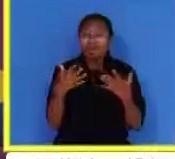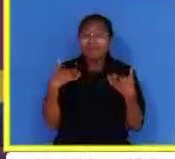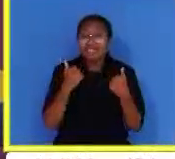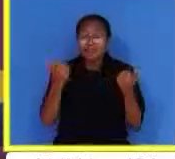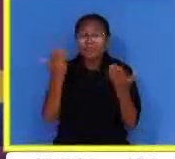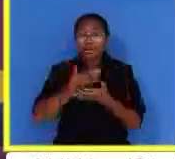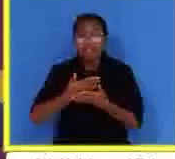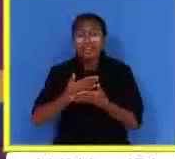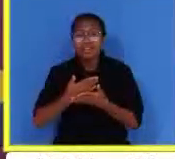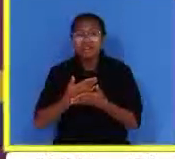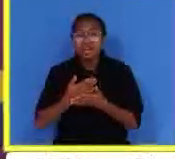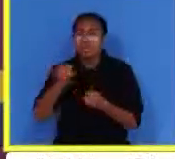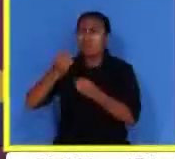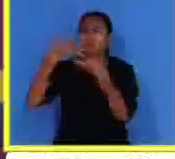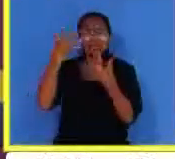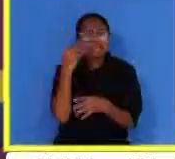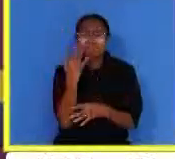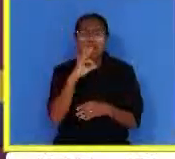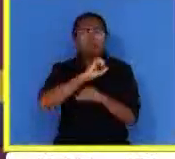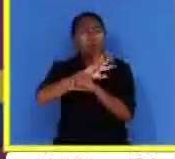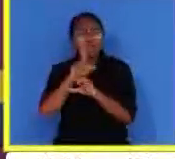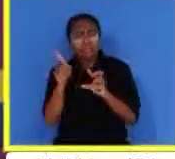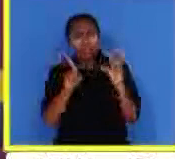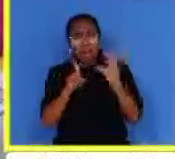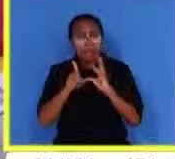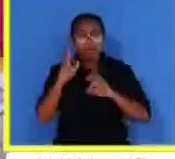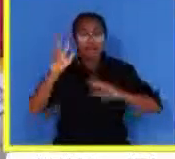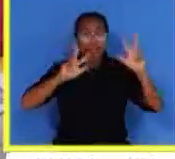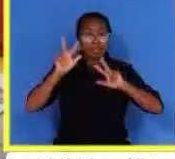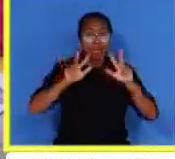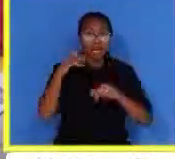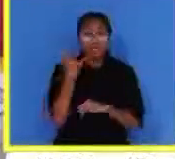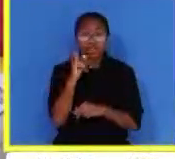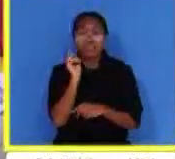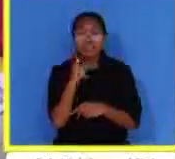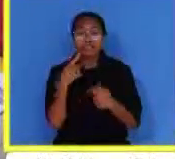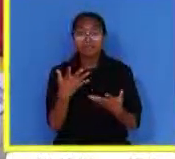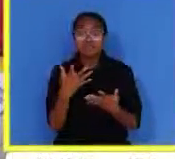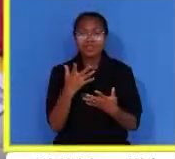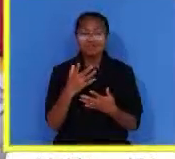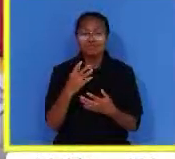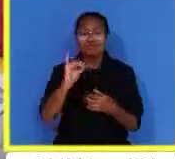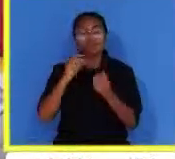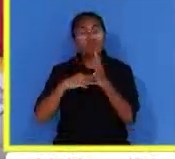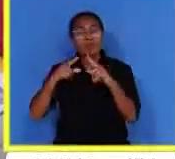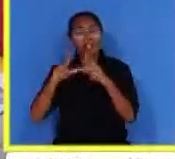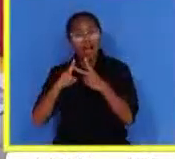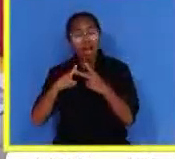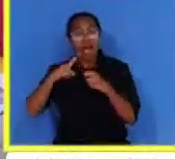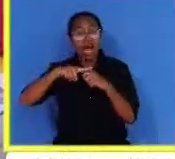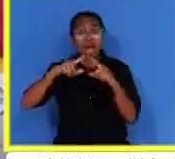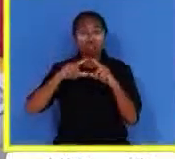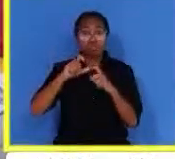memberikan update situasi COVID-19 terkini di Nusa Tenggara Timur. Mungkin seperti apa trennya, jumlah kasusnya, apakah mengalami